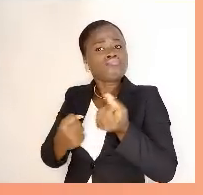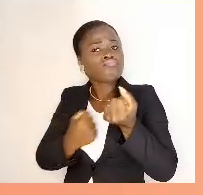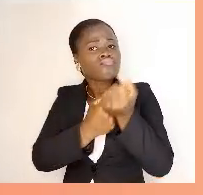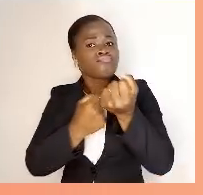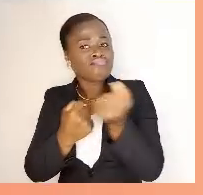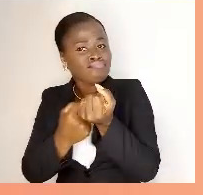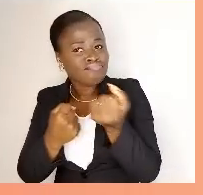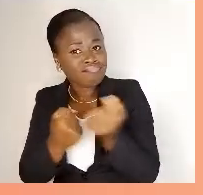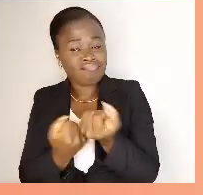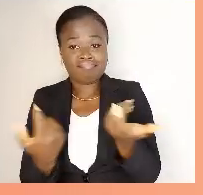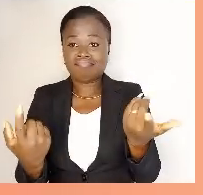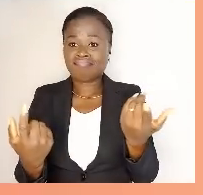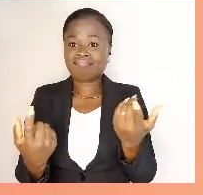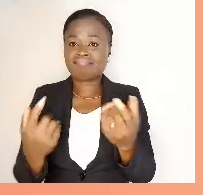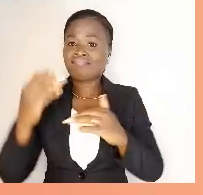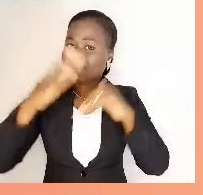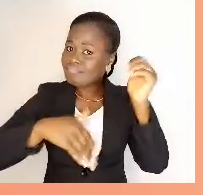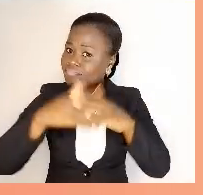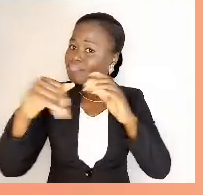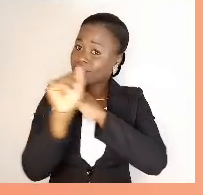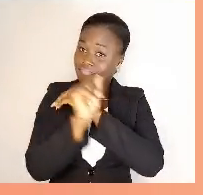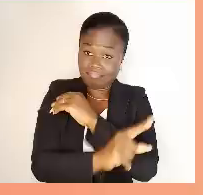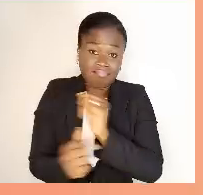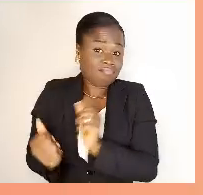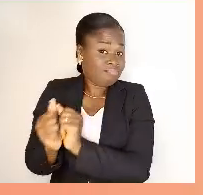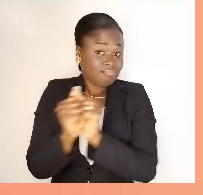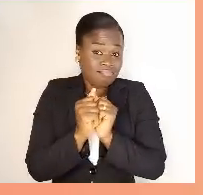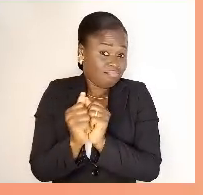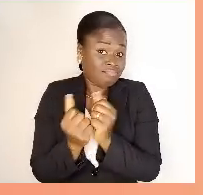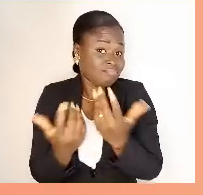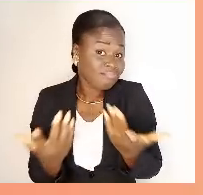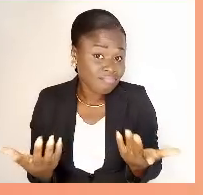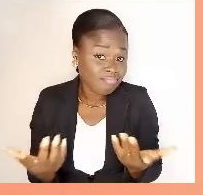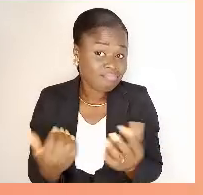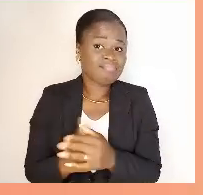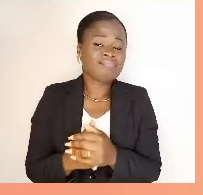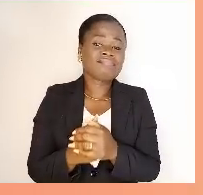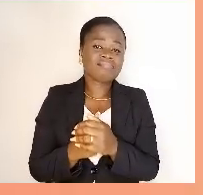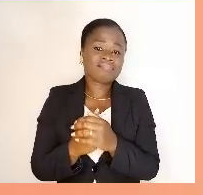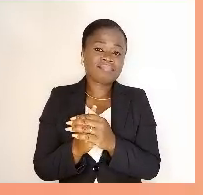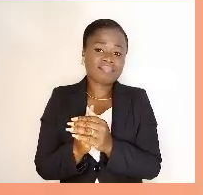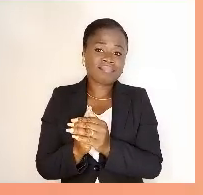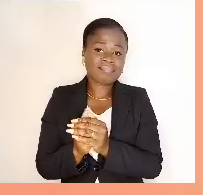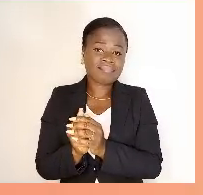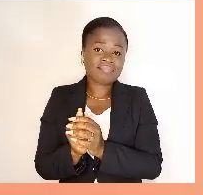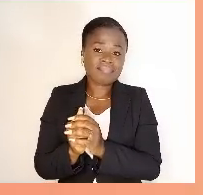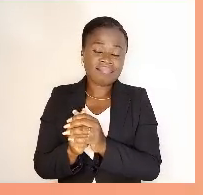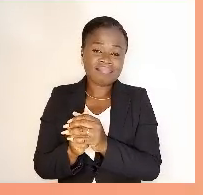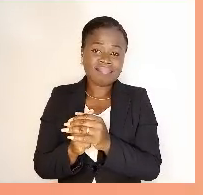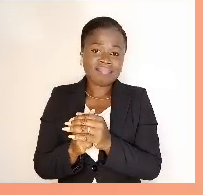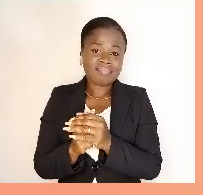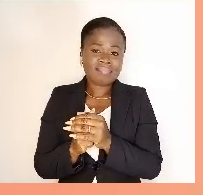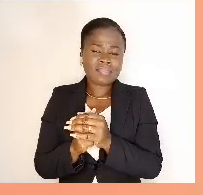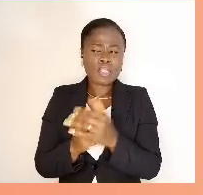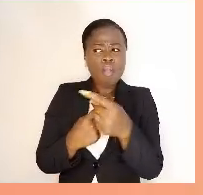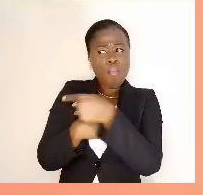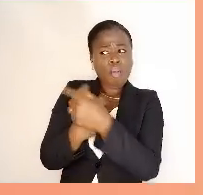être pour l'autre dans la construction du Sénégal que nous souhaitons léguer à nos